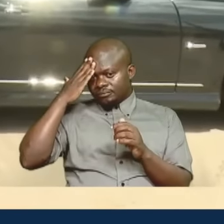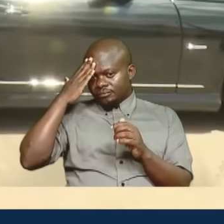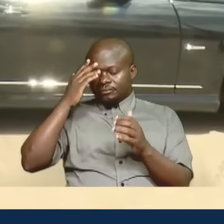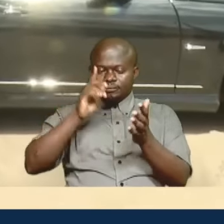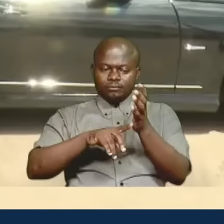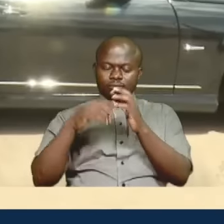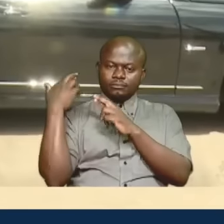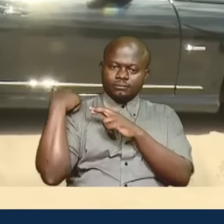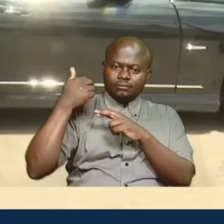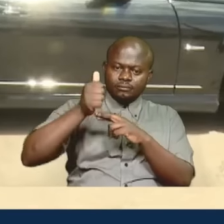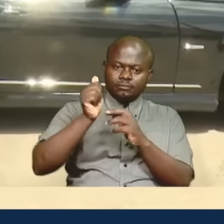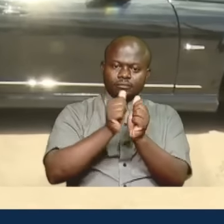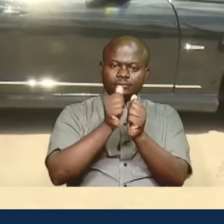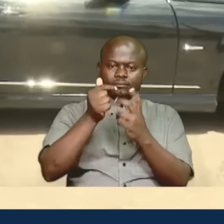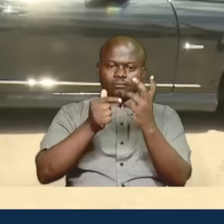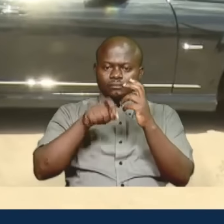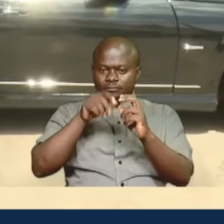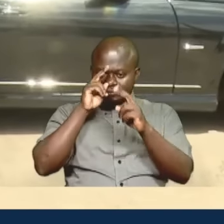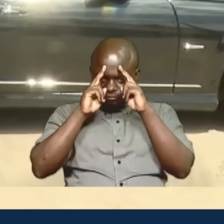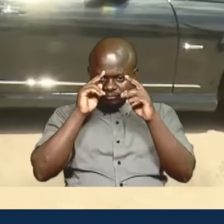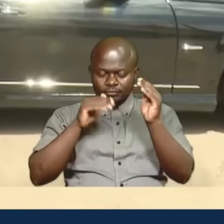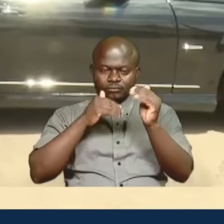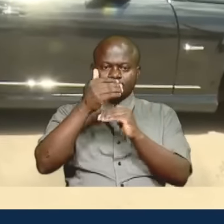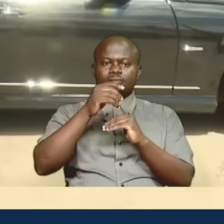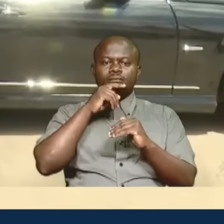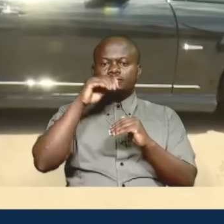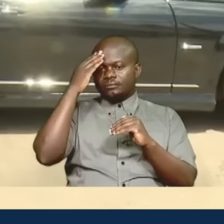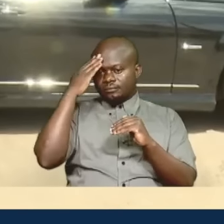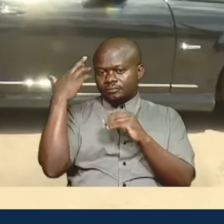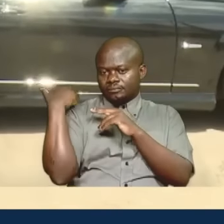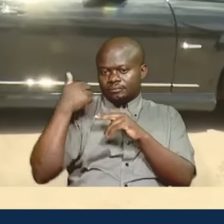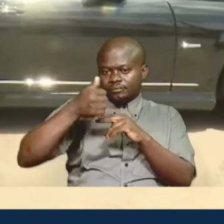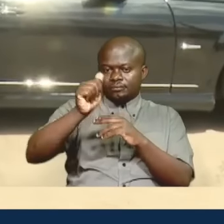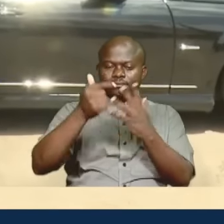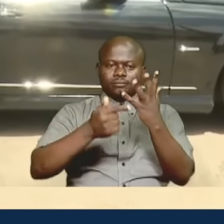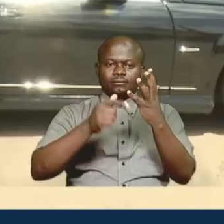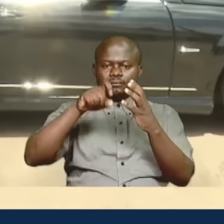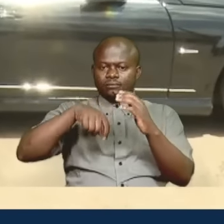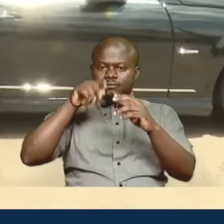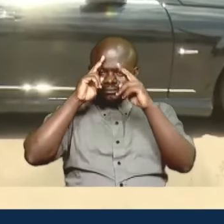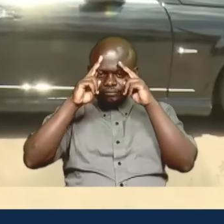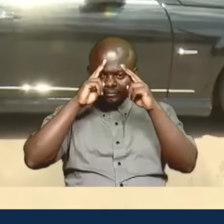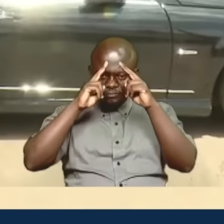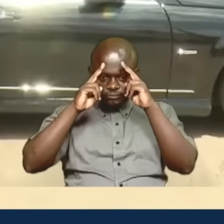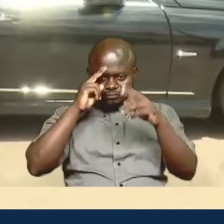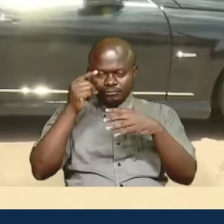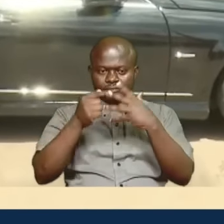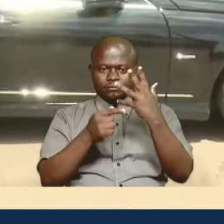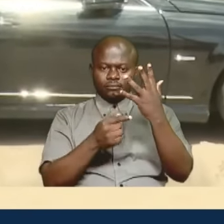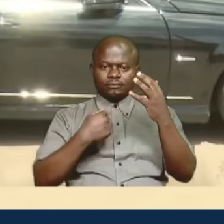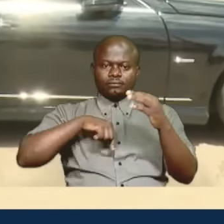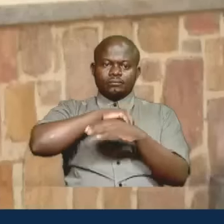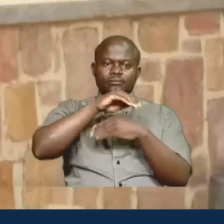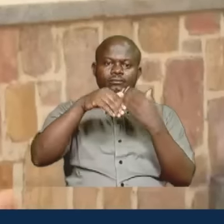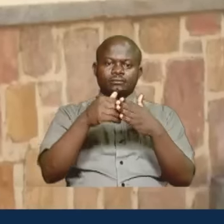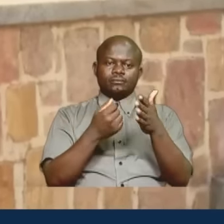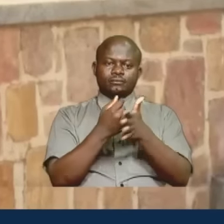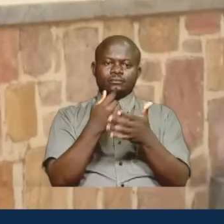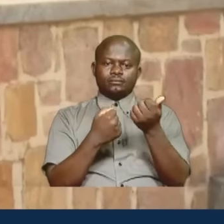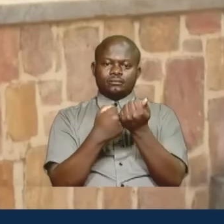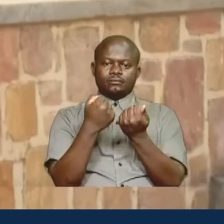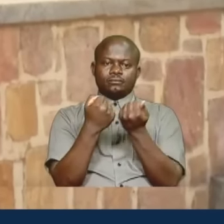inshingano ze n'ibyo agomba kubahiriza, n'umugabo akamenya inshingano ze n'ibyo agomba kubahiriza, ibyo nyine bigatuma buzuzanya. Ntabwo